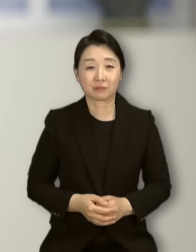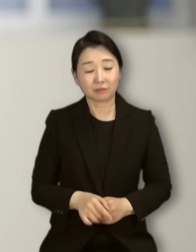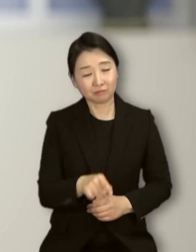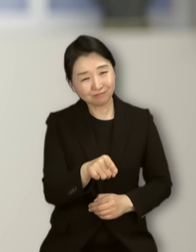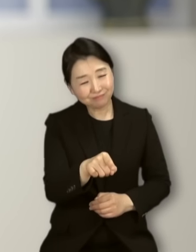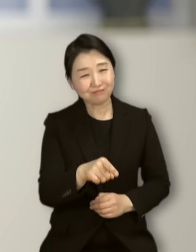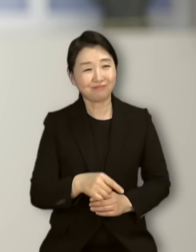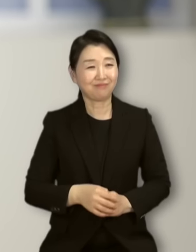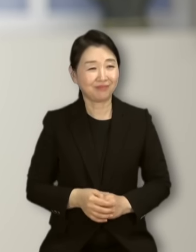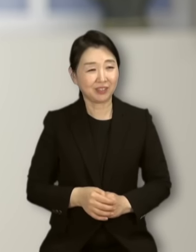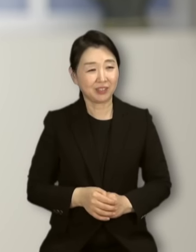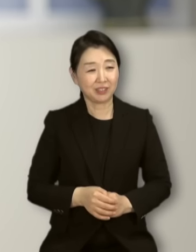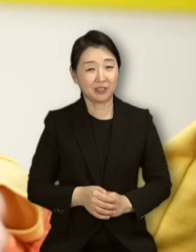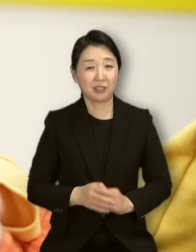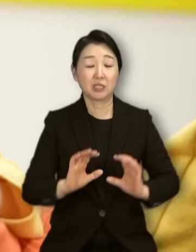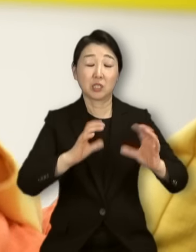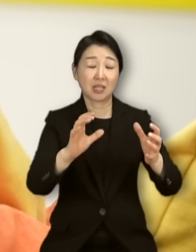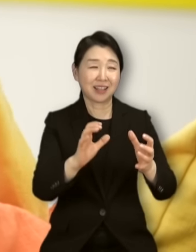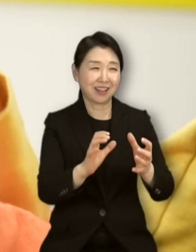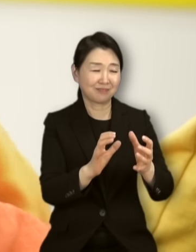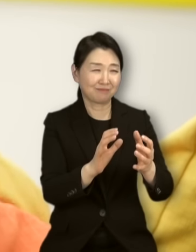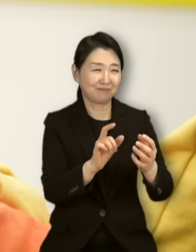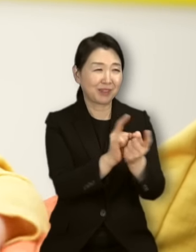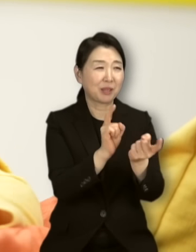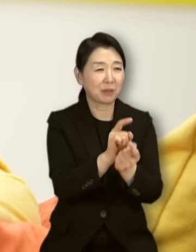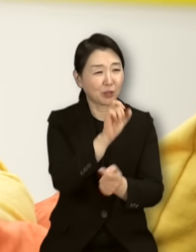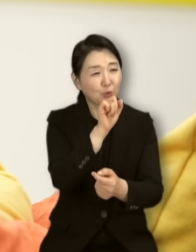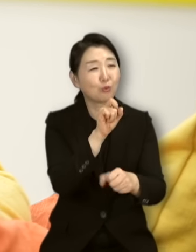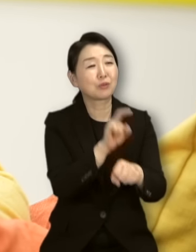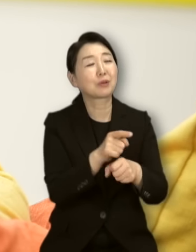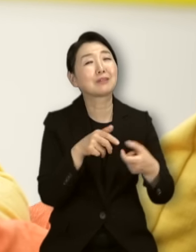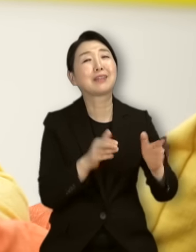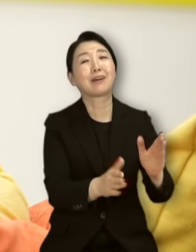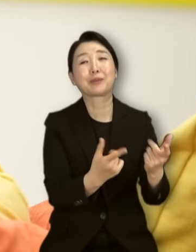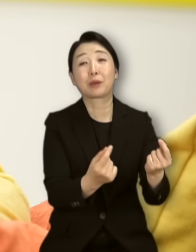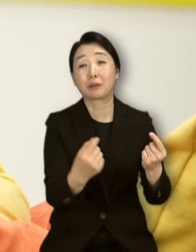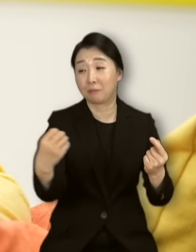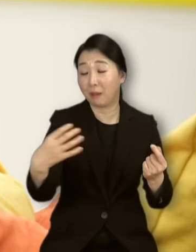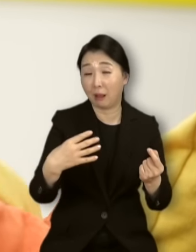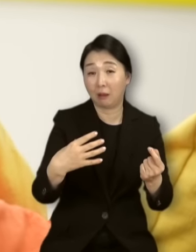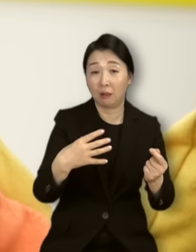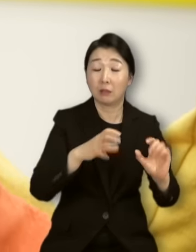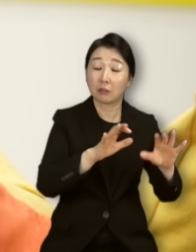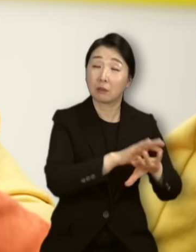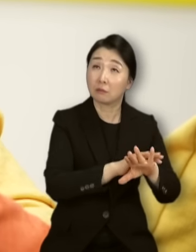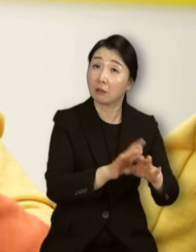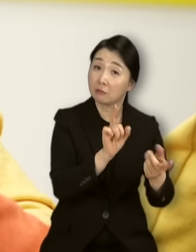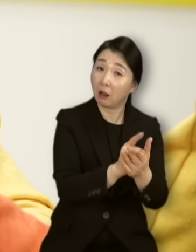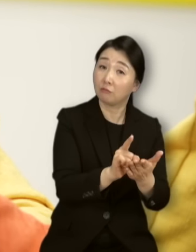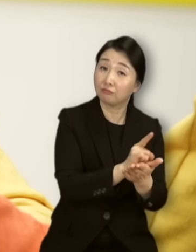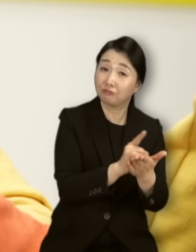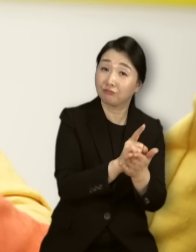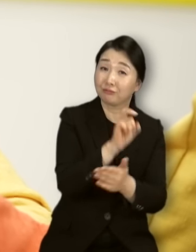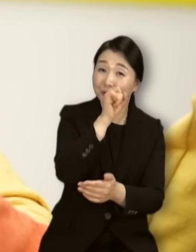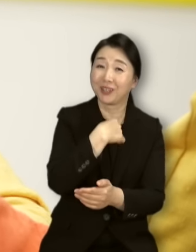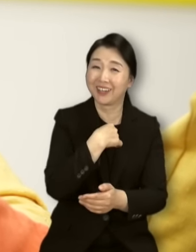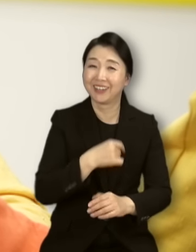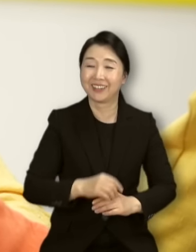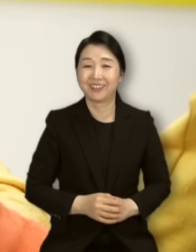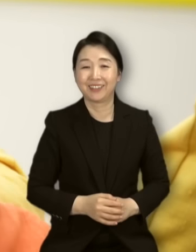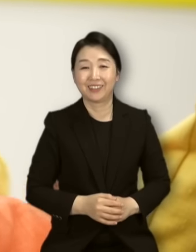친구가 야 너는 진짜 세상하고 짝짓기 정말 좋은 성격으로 태어났다고 어 근데 또 잘 맞아요 그렇게 세상하고